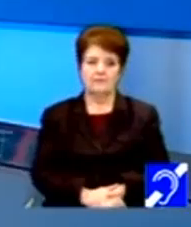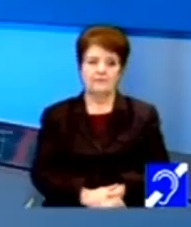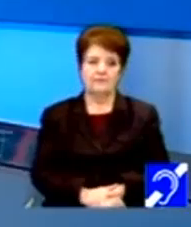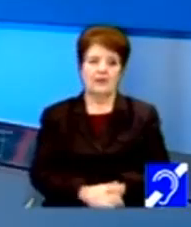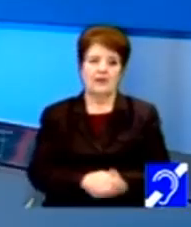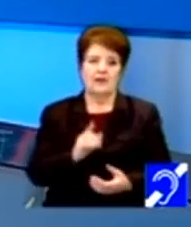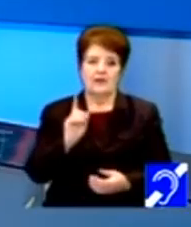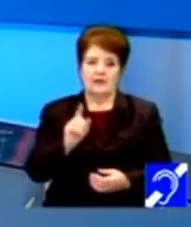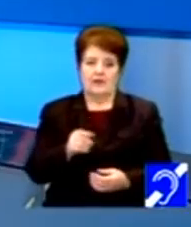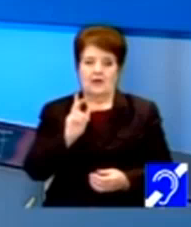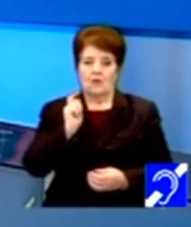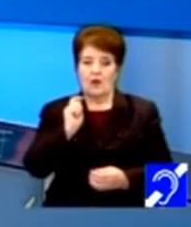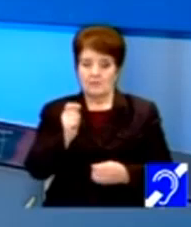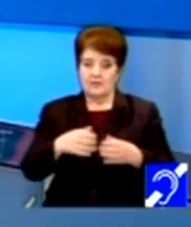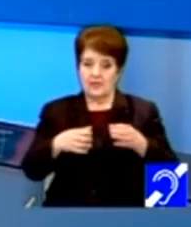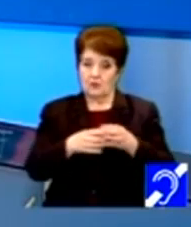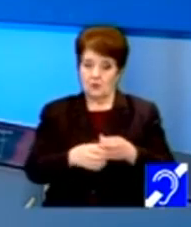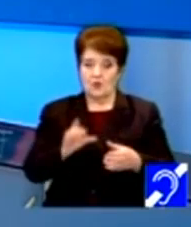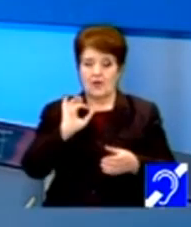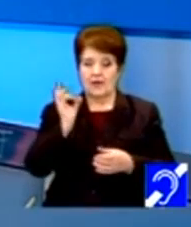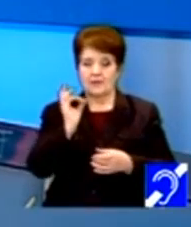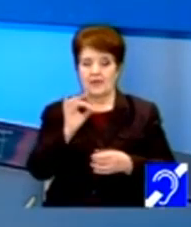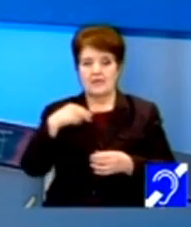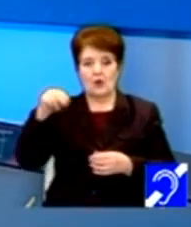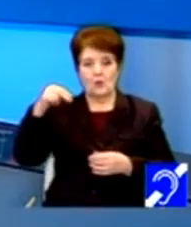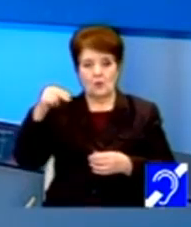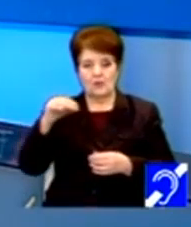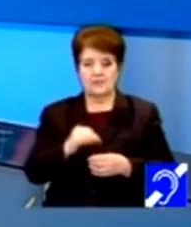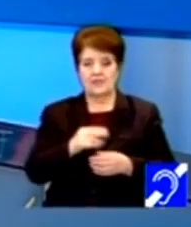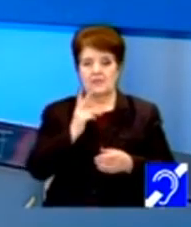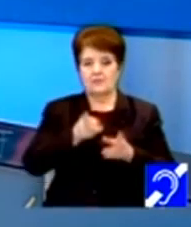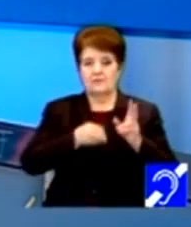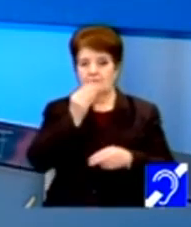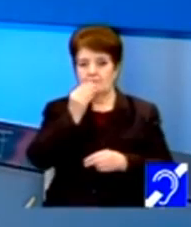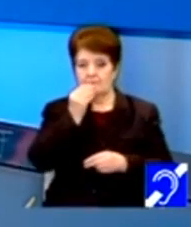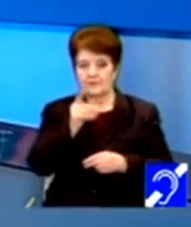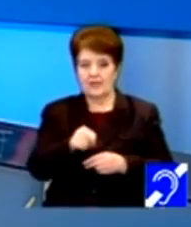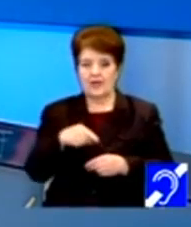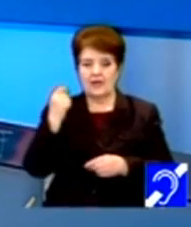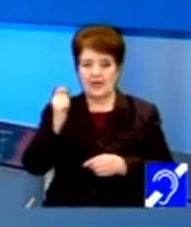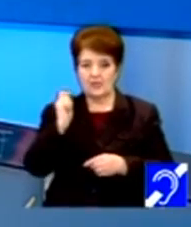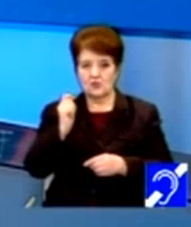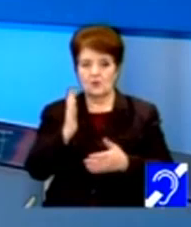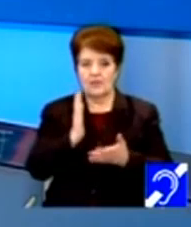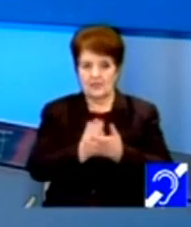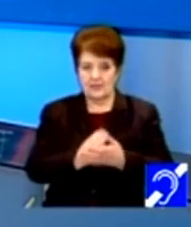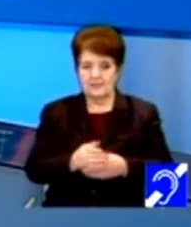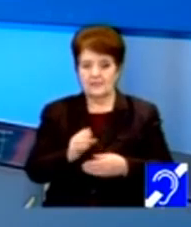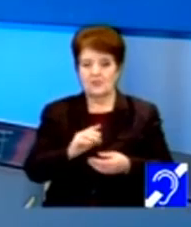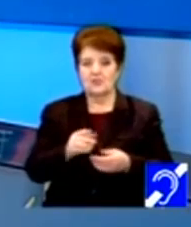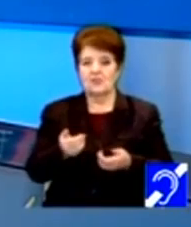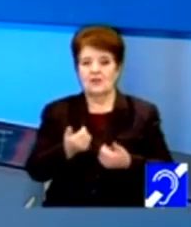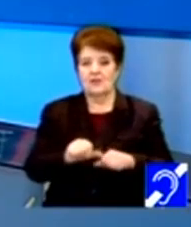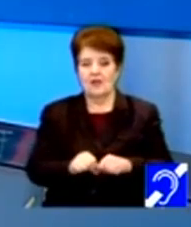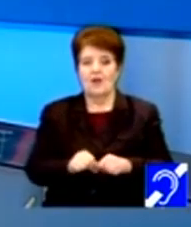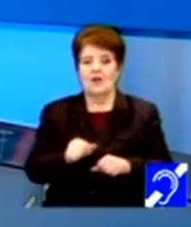Pe lângă cetele de colindători, clinchete de clopoței și bucatele tradiționale, un frumos obicei de Crăciun este și prepararea turtelor dulci. În